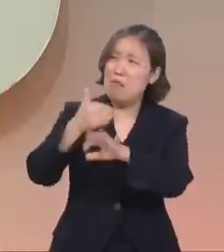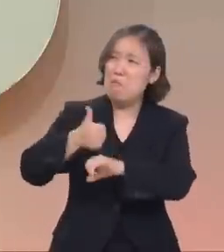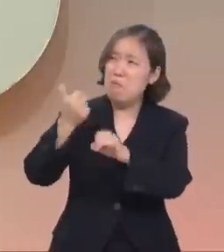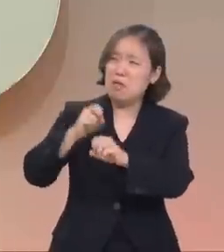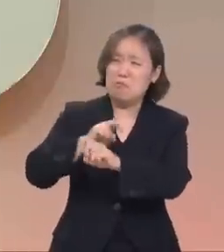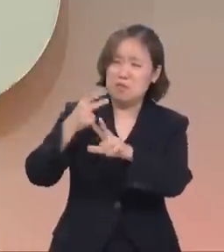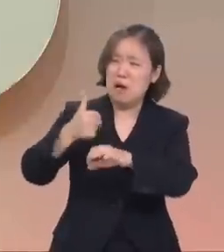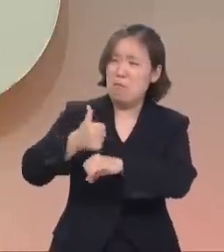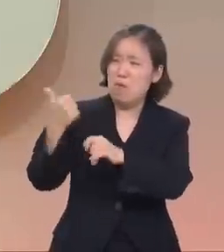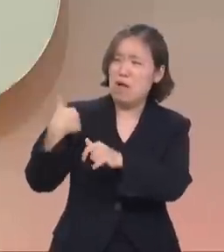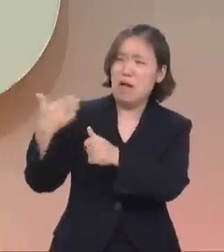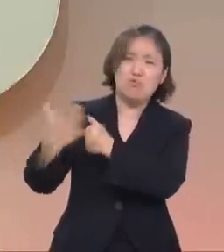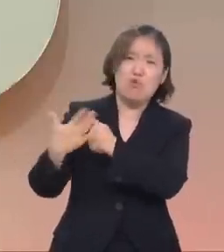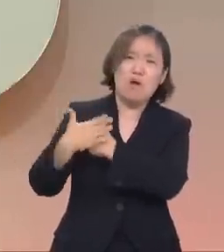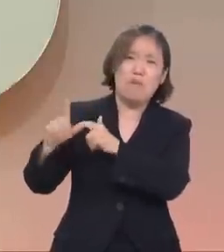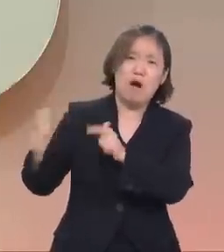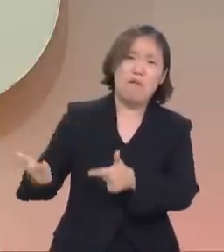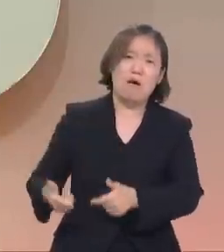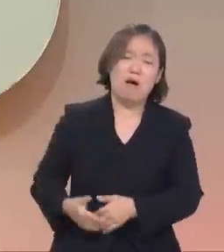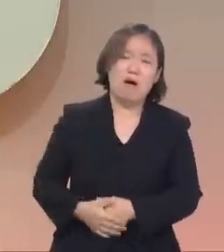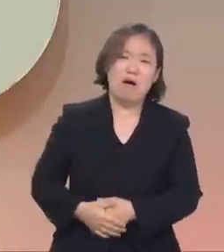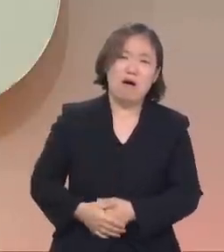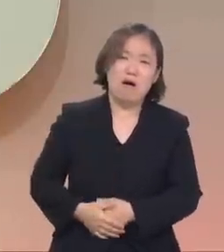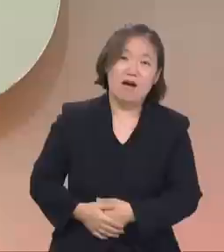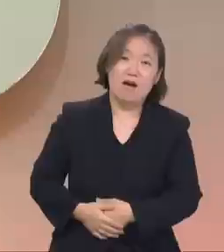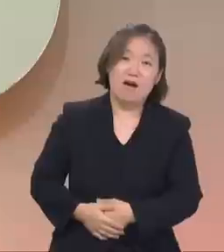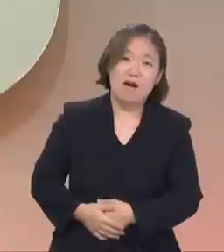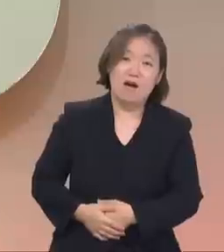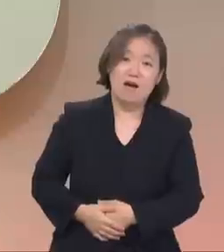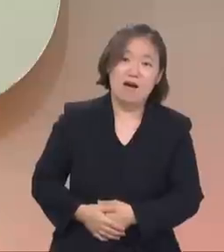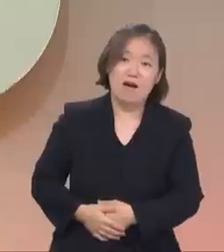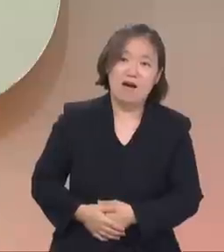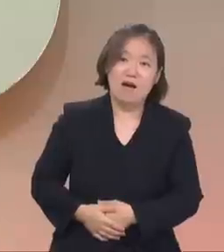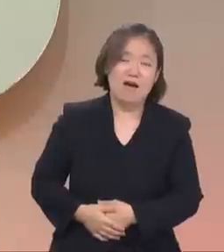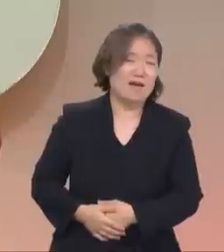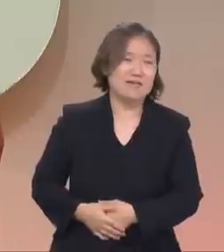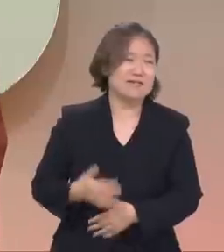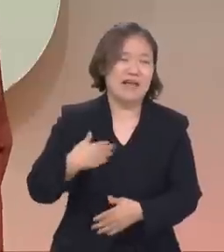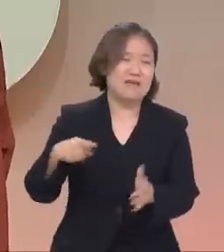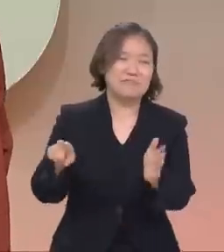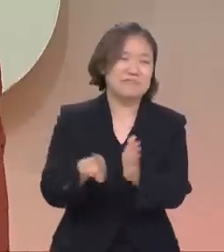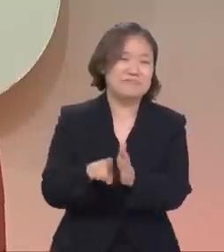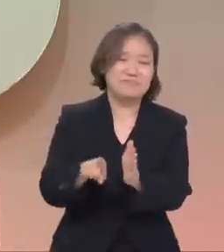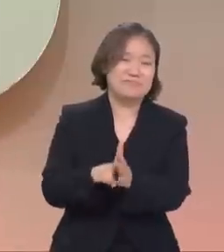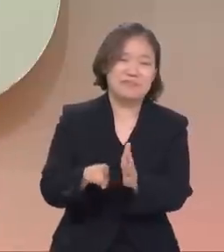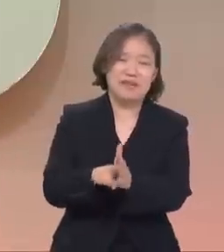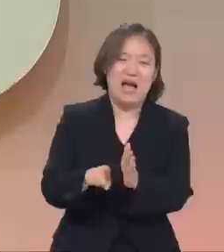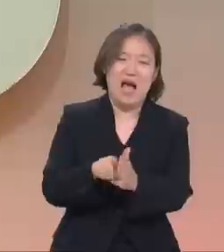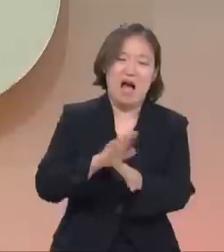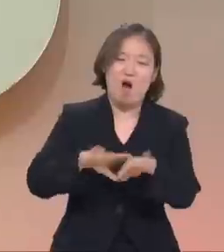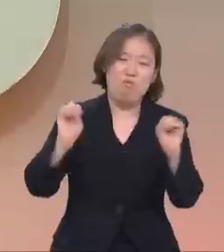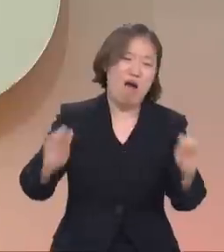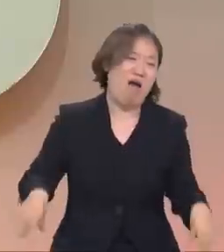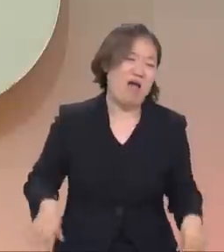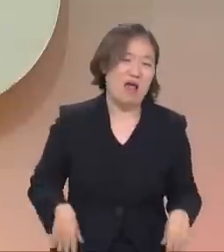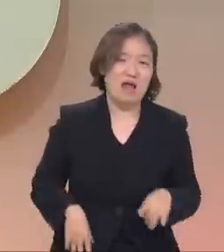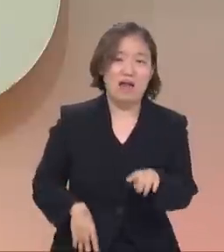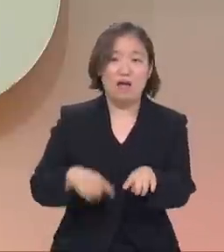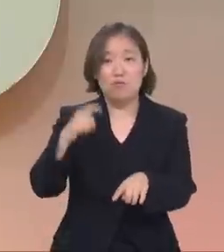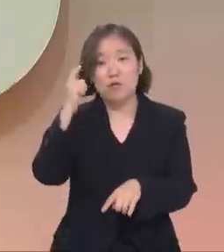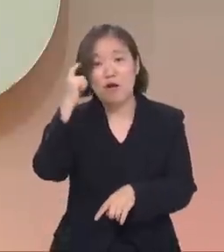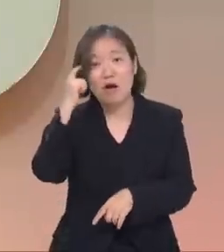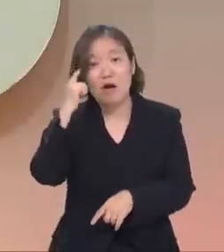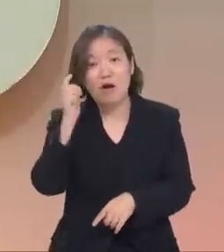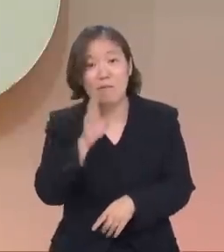관세음보살님 지장보살님이 이런 것도 안 도와주시고 내가 헛것을 믿었다 내가 헛것을 믿었어